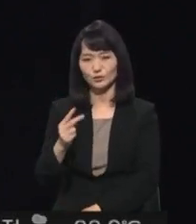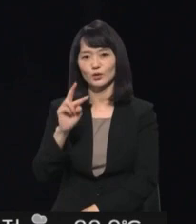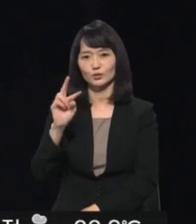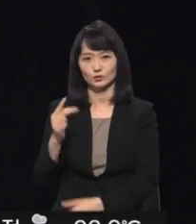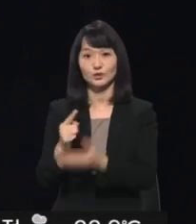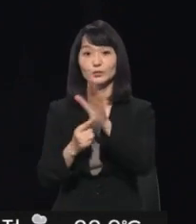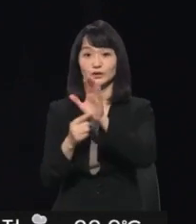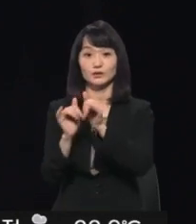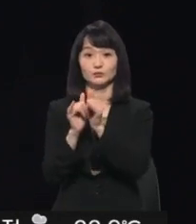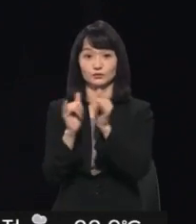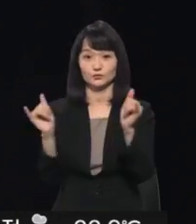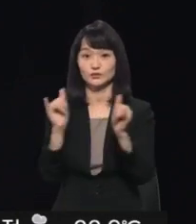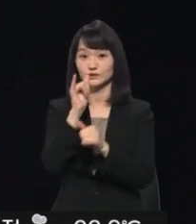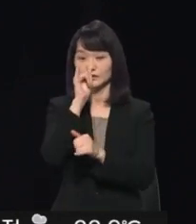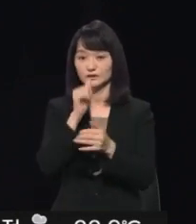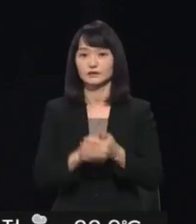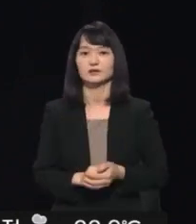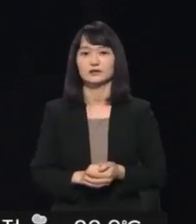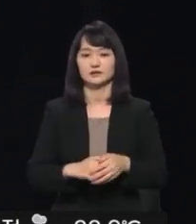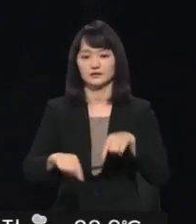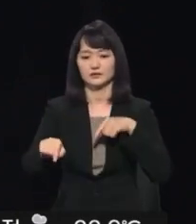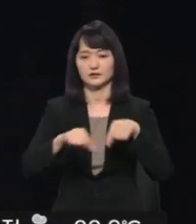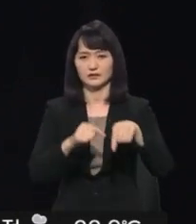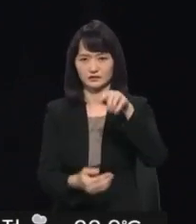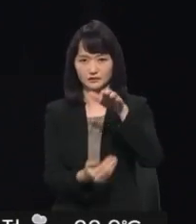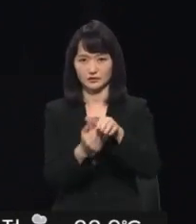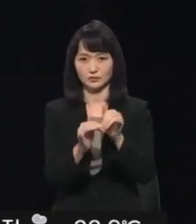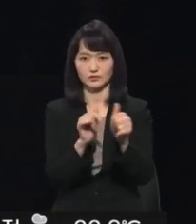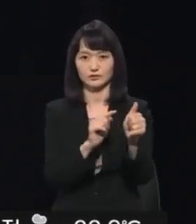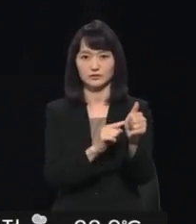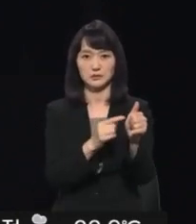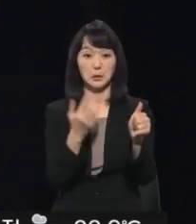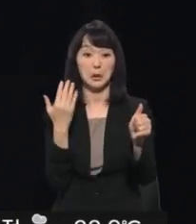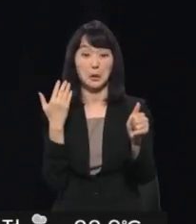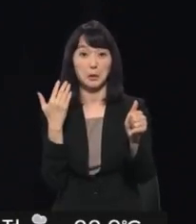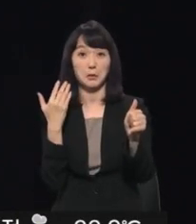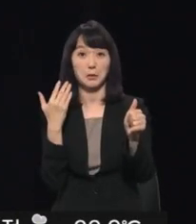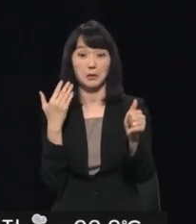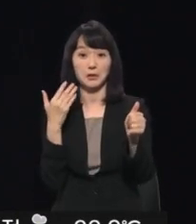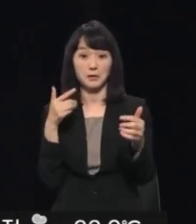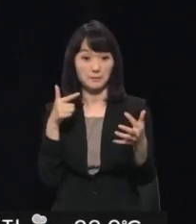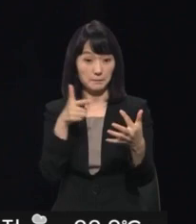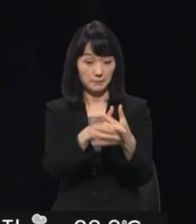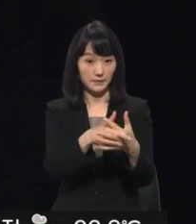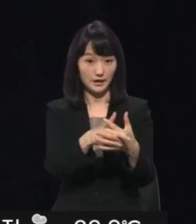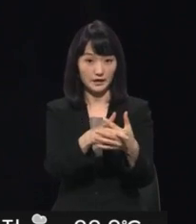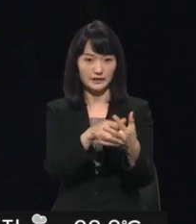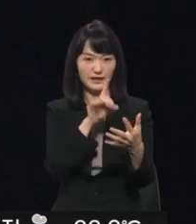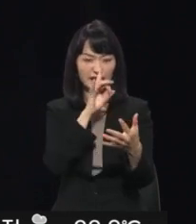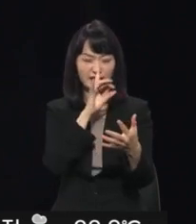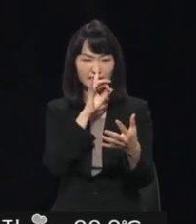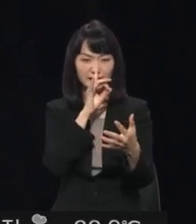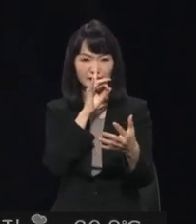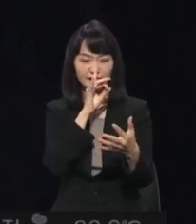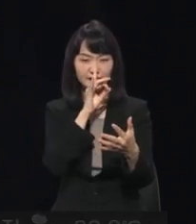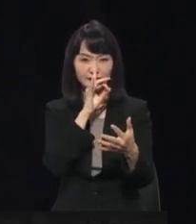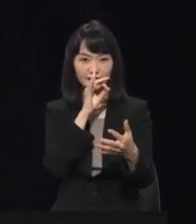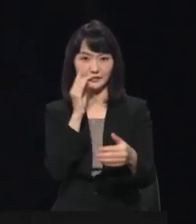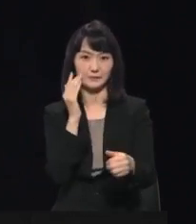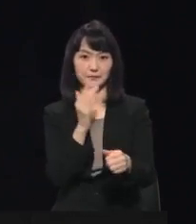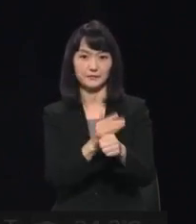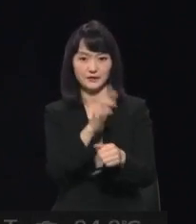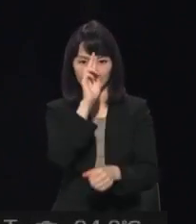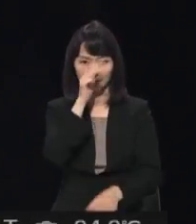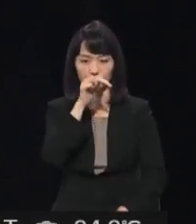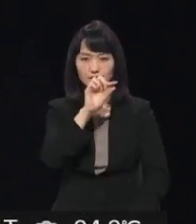있습니다 정치 9단 으로 댔다 얼마전에 예측이 틀려서 구단 박탈 다시보는 박 살 당했죠 박지원 전 국정원장에